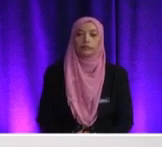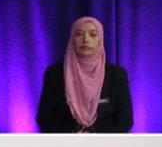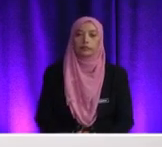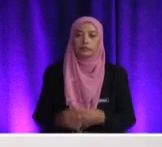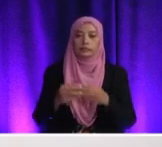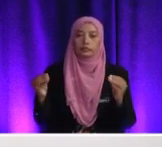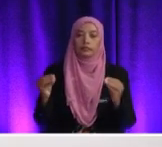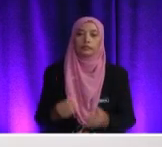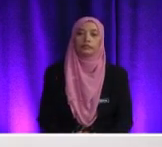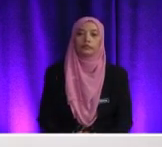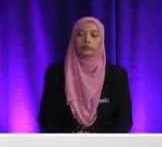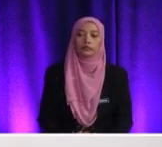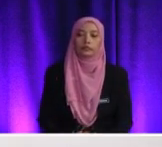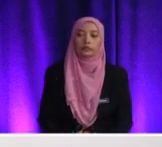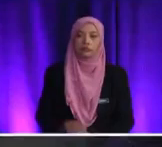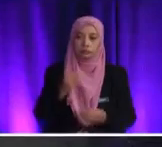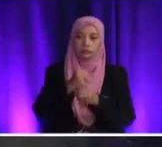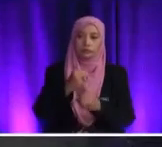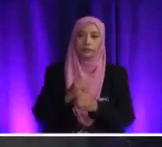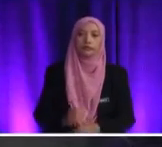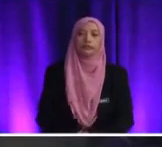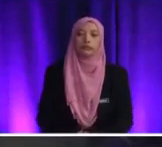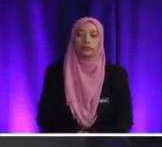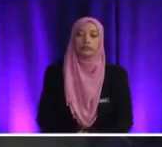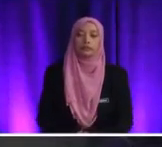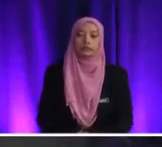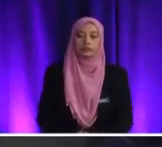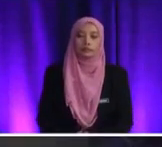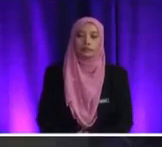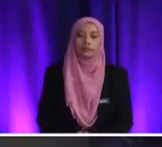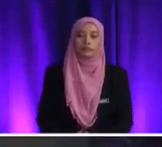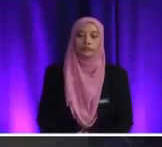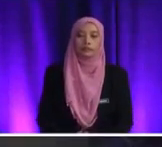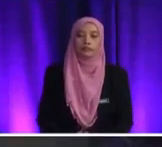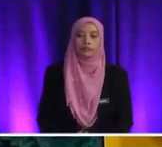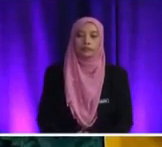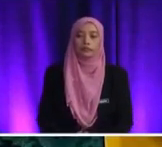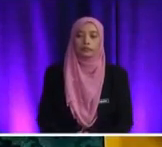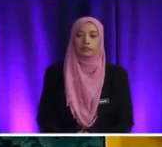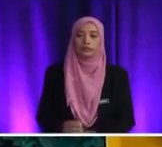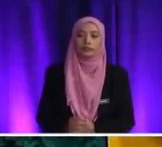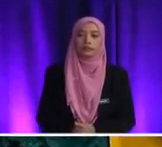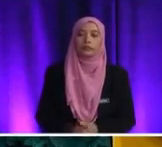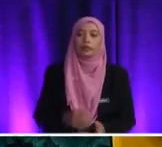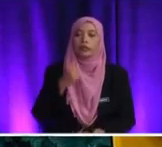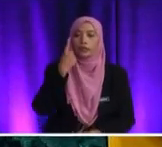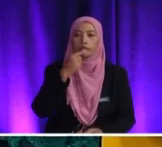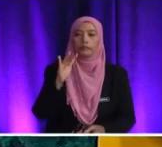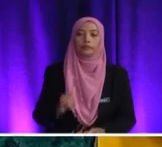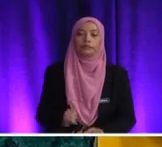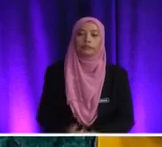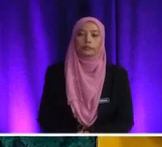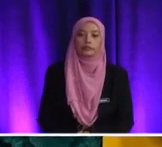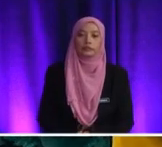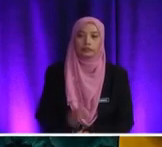sudah tentu menjadi pilihan majikang Hah itu dia Itulah nya jadi siapa disini baik.id